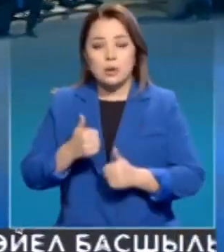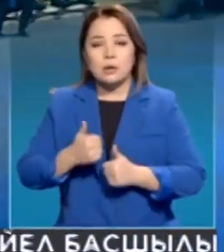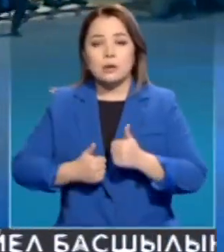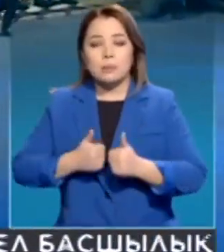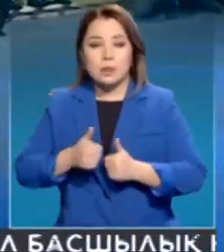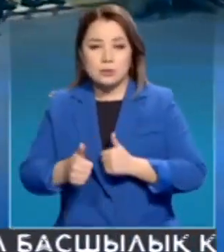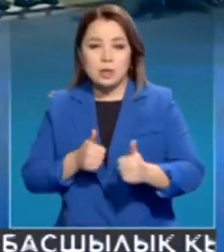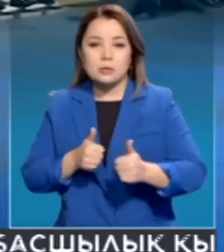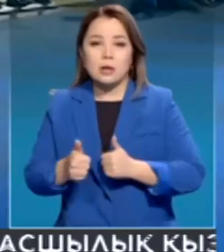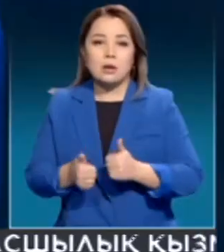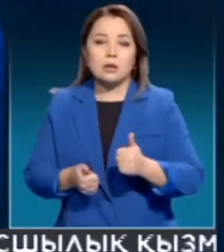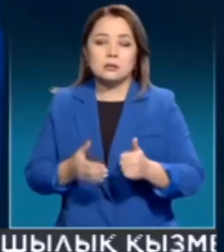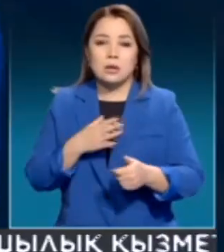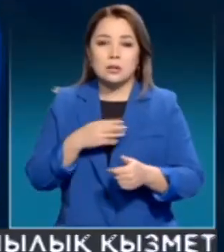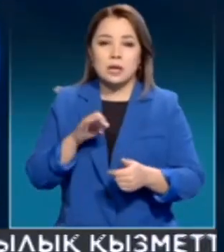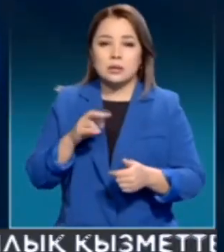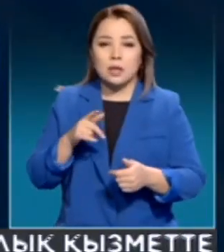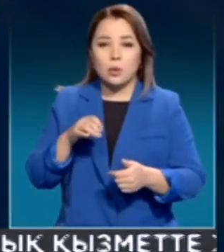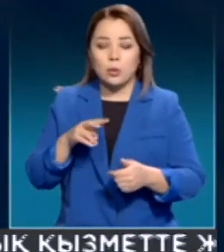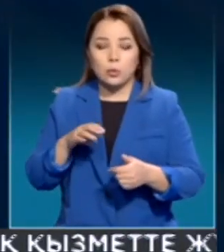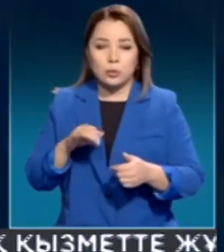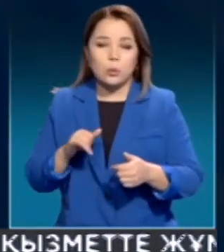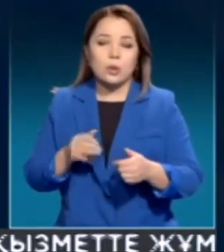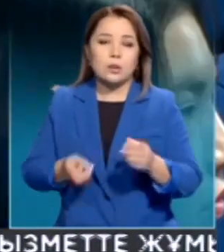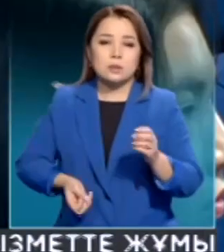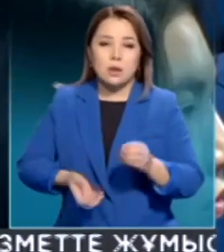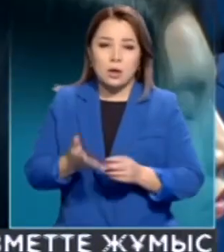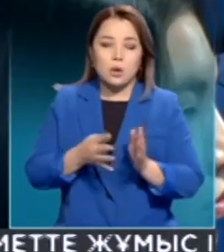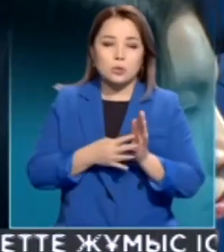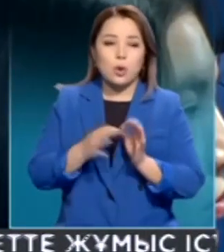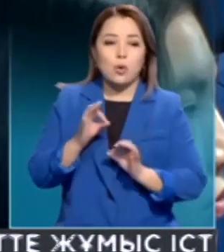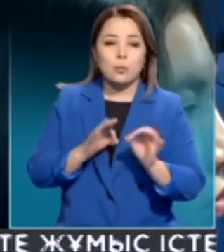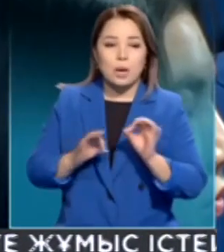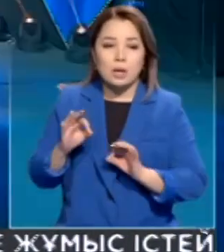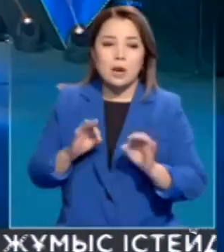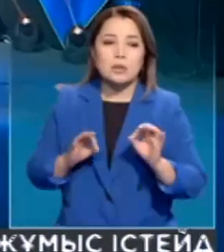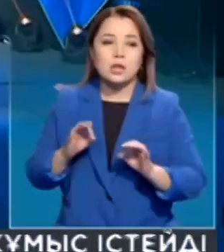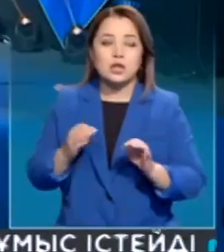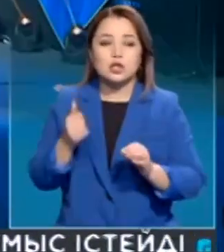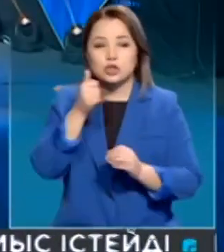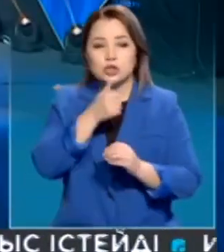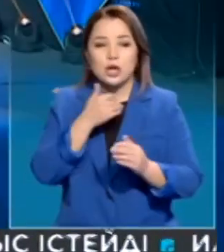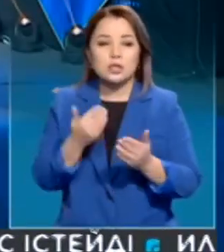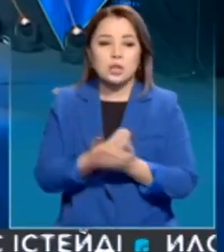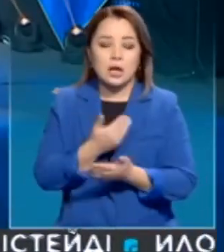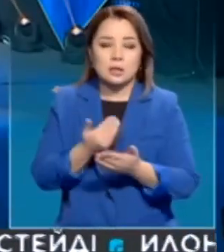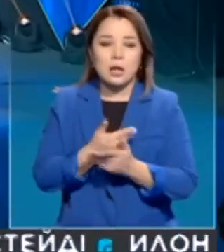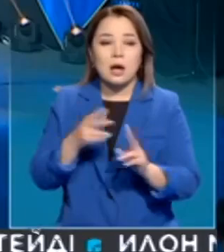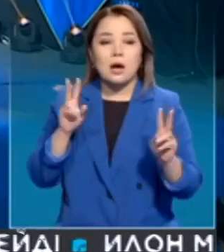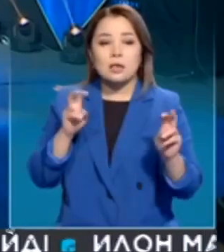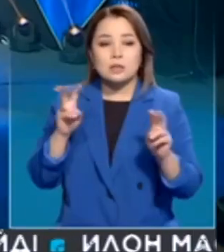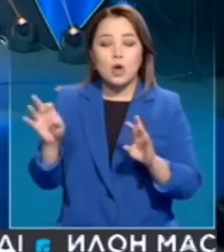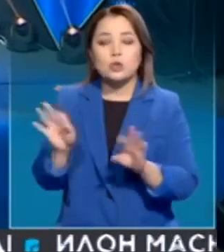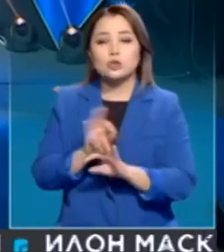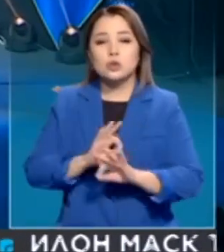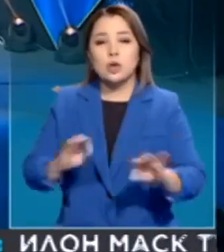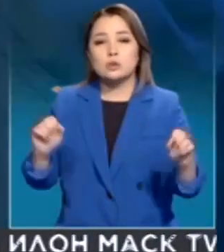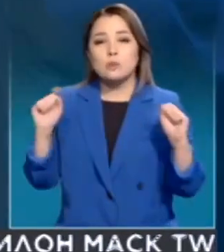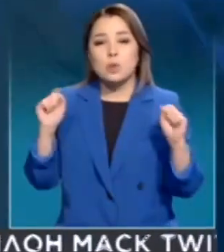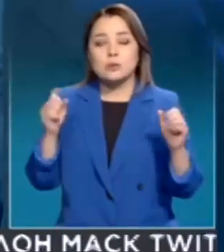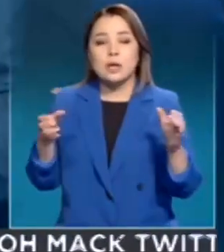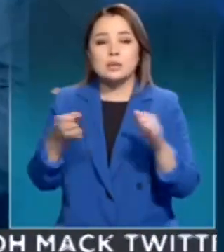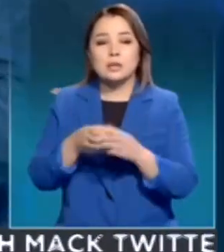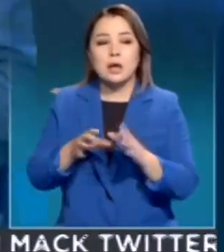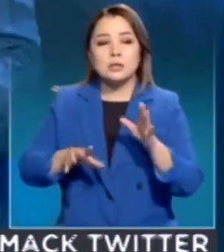садақ, аударыспақ, теңгелу, асық ату, тоғызқұмалақ, құсбегілік және жыл жаңалығы аталымдары бойынша үздік спорт